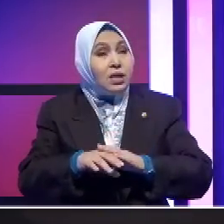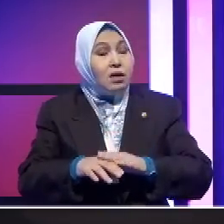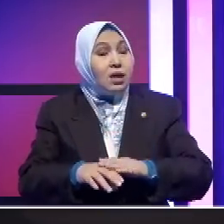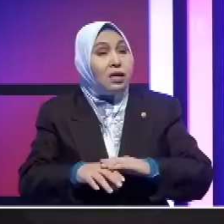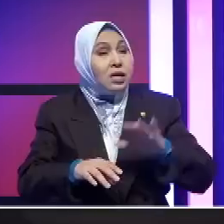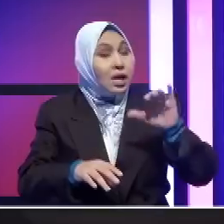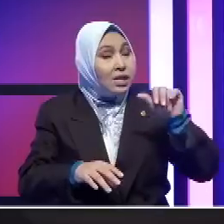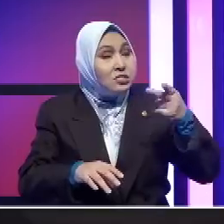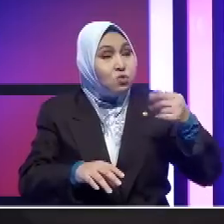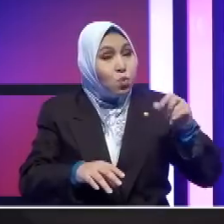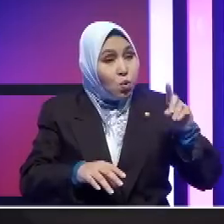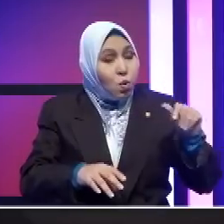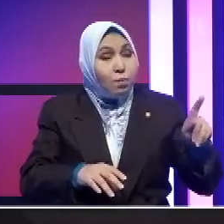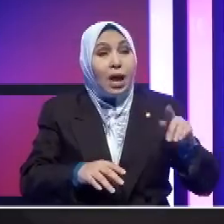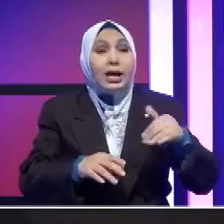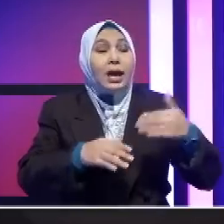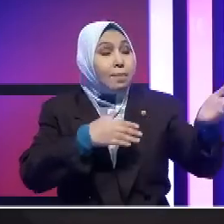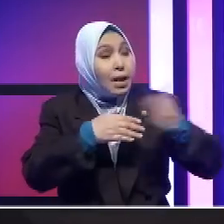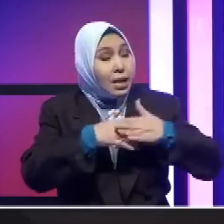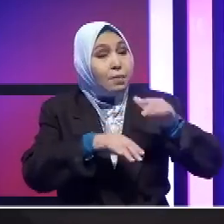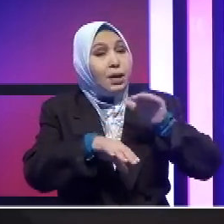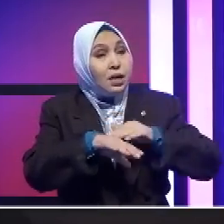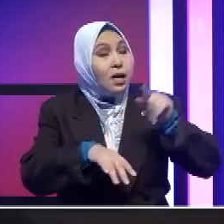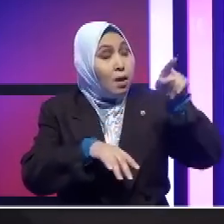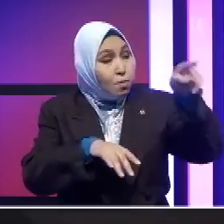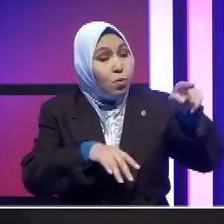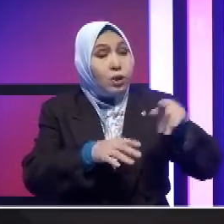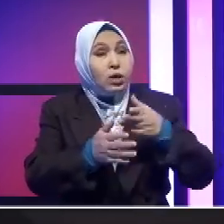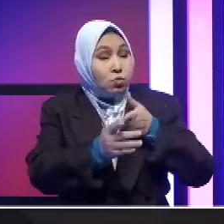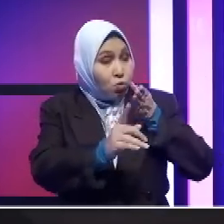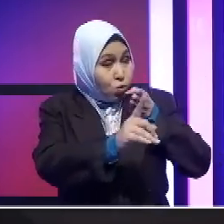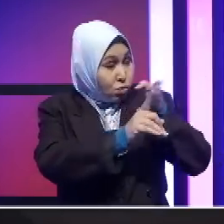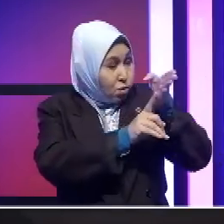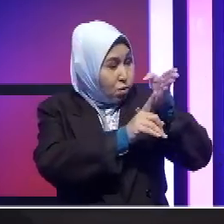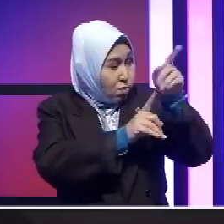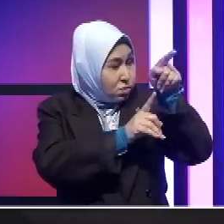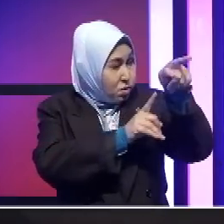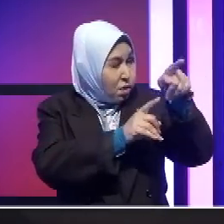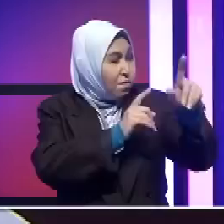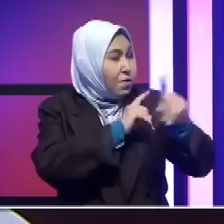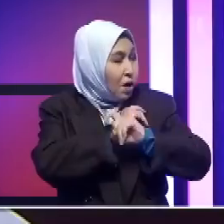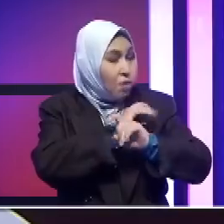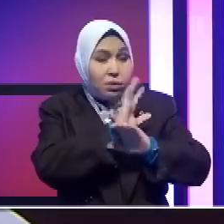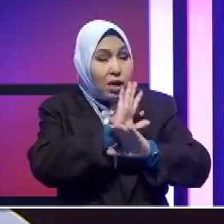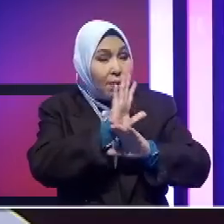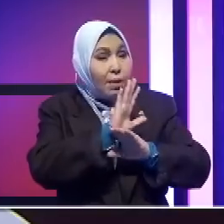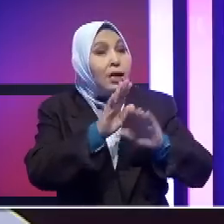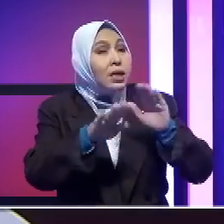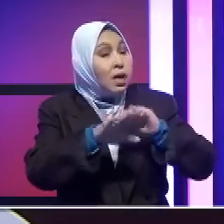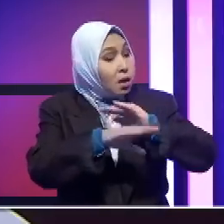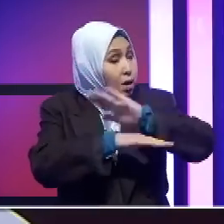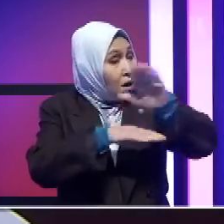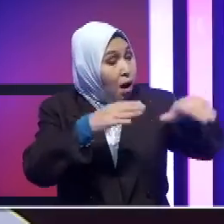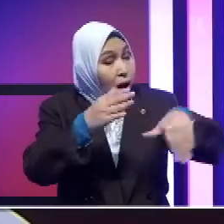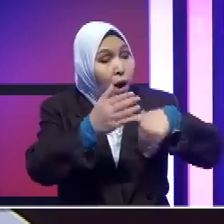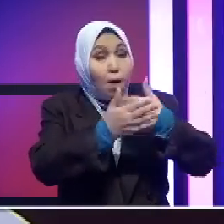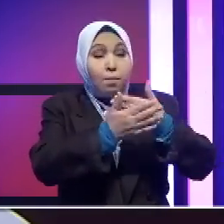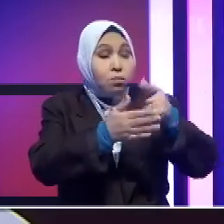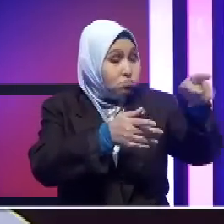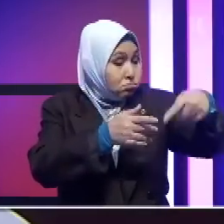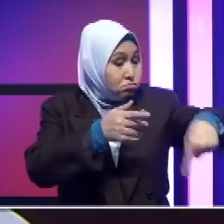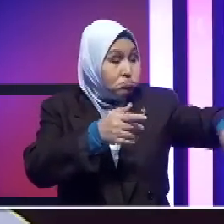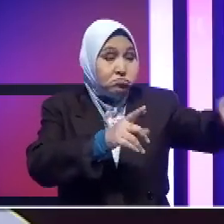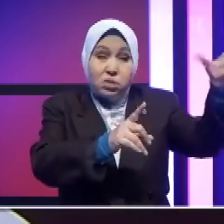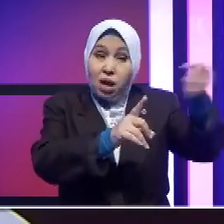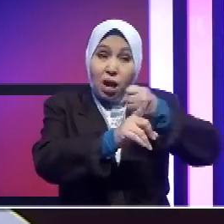ya'idukum, ya, tak cakap akan kembali kepada kamu. Ha, itu nak attack kepada Firaun, dia cakap kepada kamu semua. Jadi ini